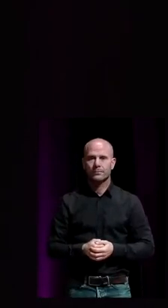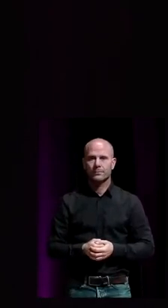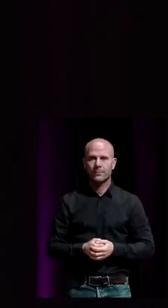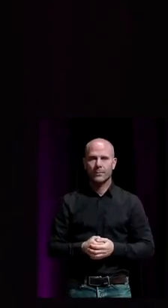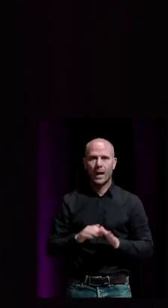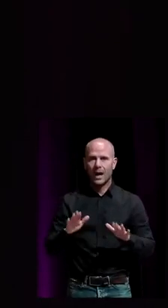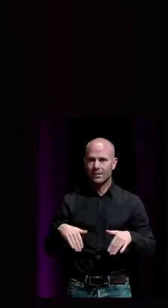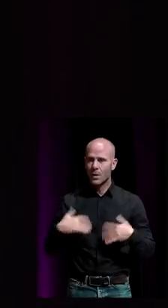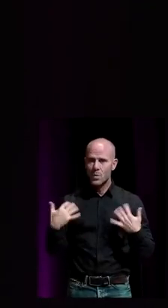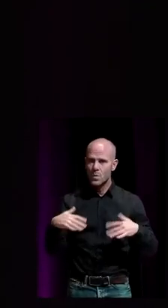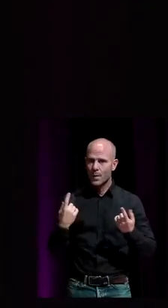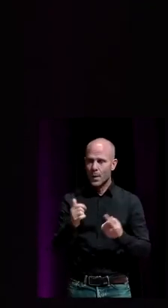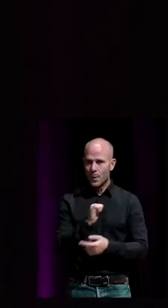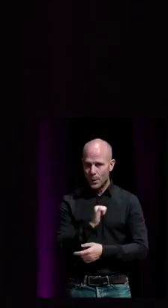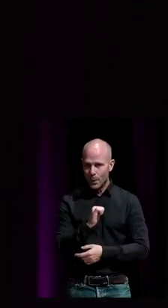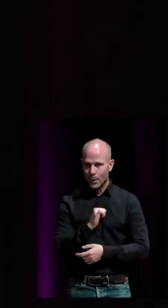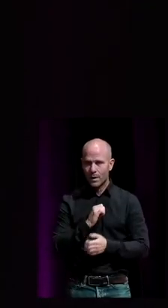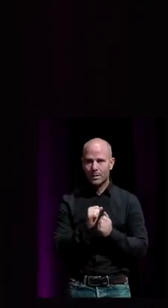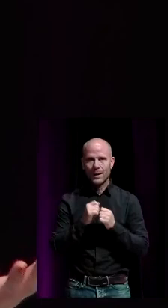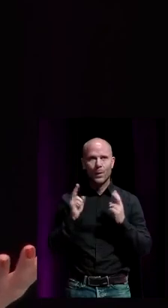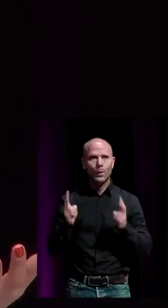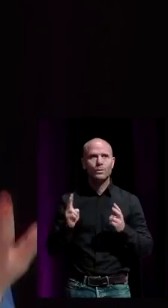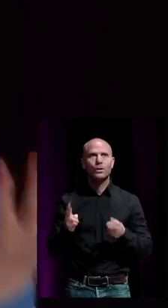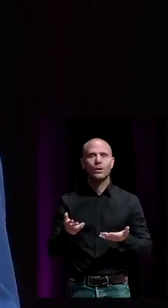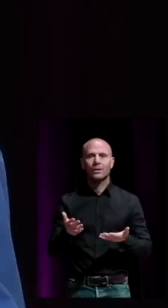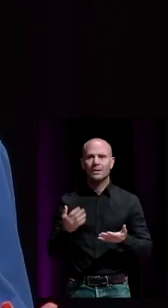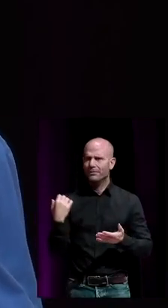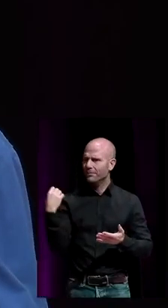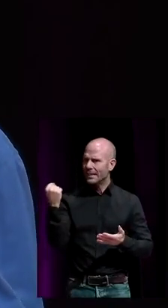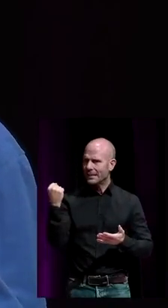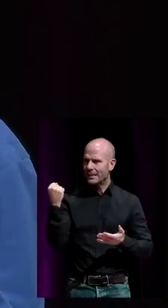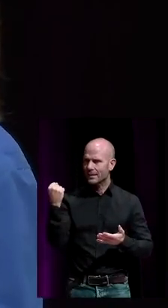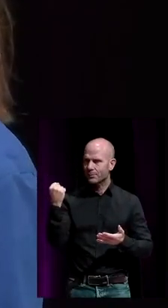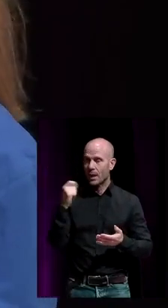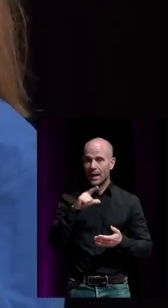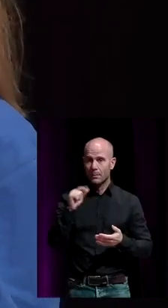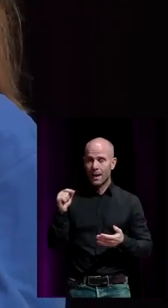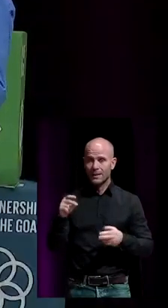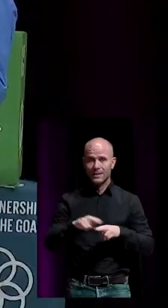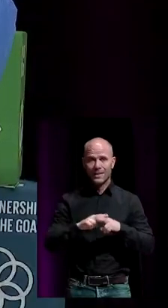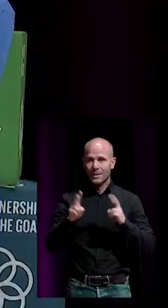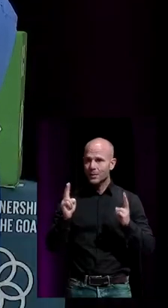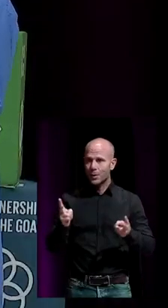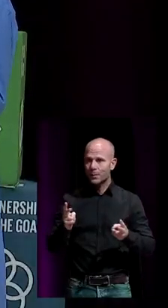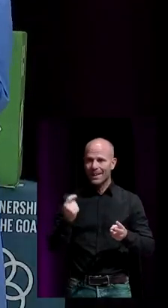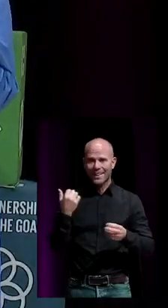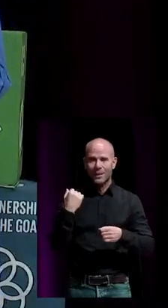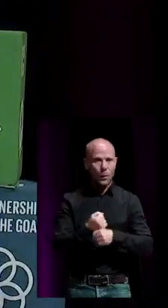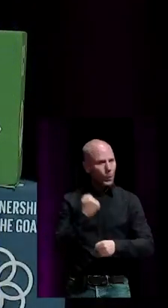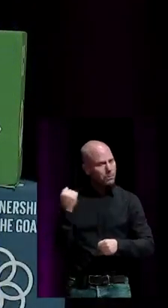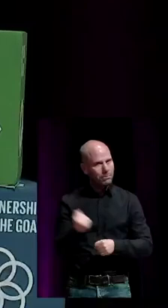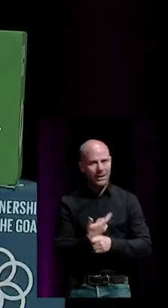fantastiskt roligt, men också väldigt viktigt, ibland lite jobbigt,